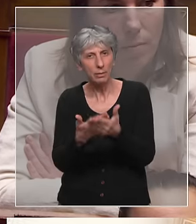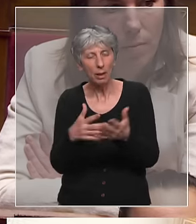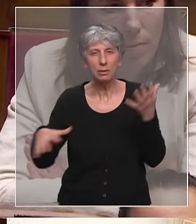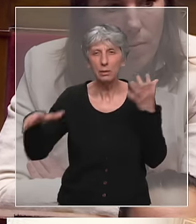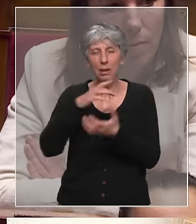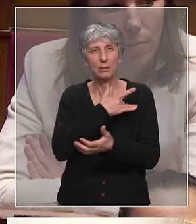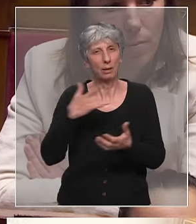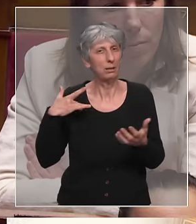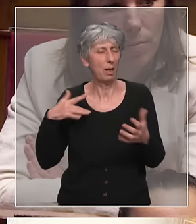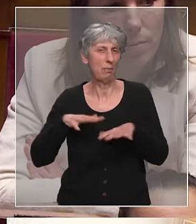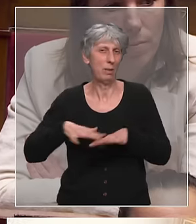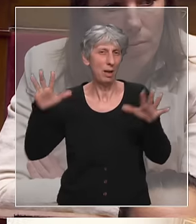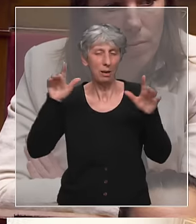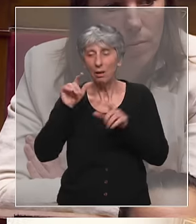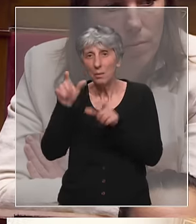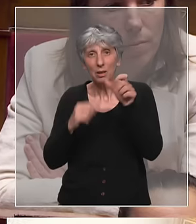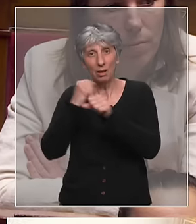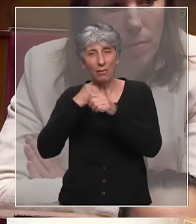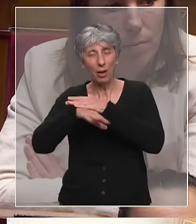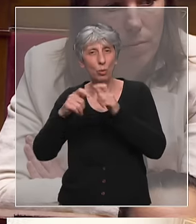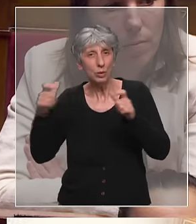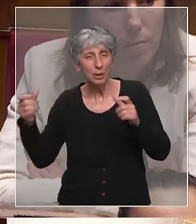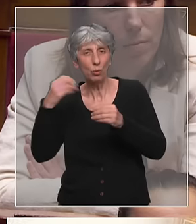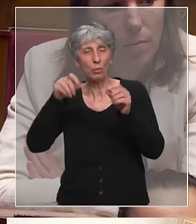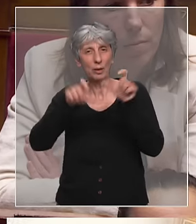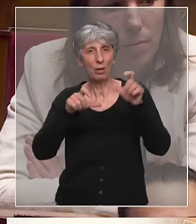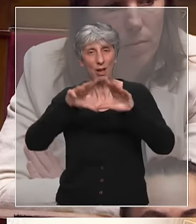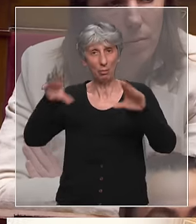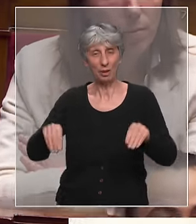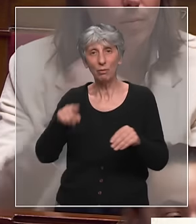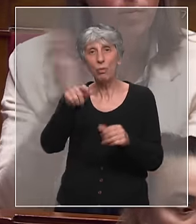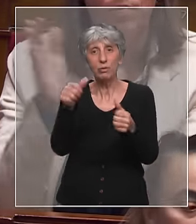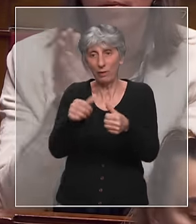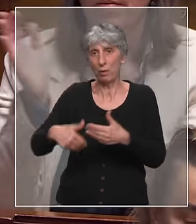ampleur, pour les travailleurs de ces usines, comme pour les riverains, que comptez-vous faire ?